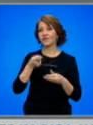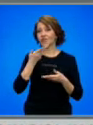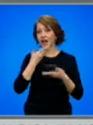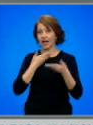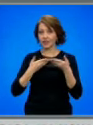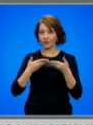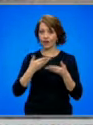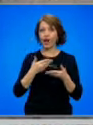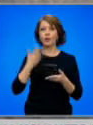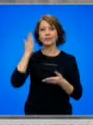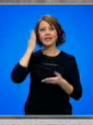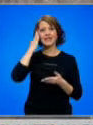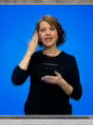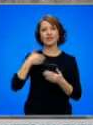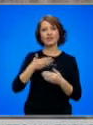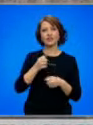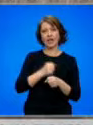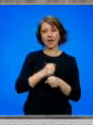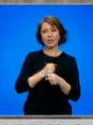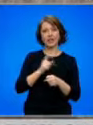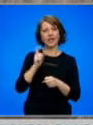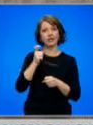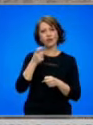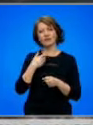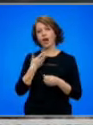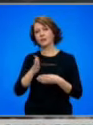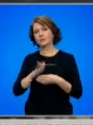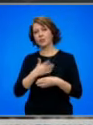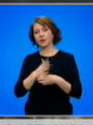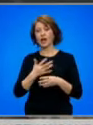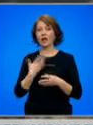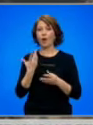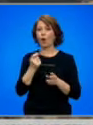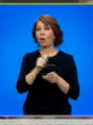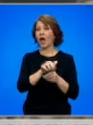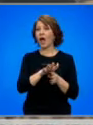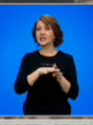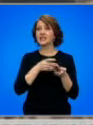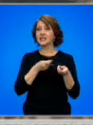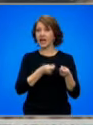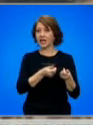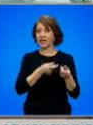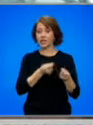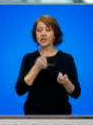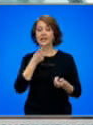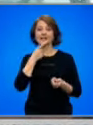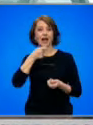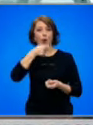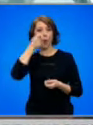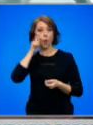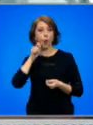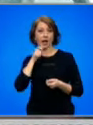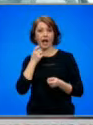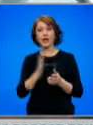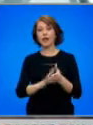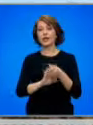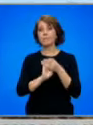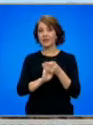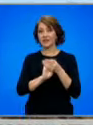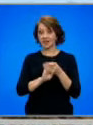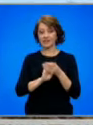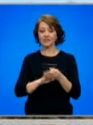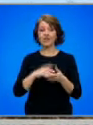на Министерството на външните работи, Генчовска е споделила общата загриженост за сигурността на Украина и е приветствала дипломатическите усилия за убеждаване